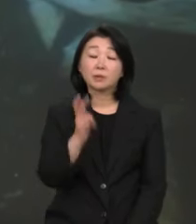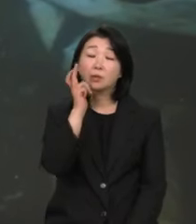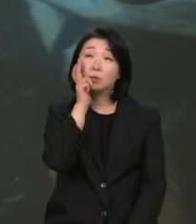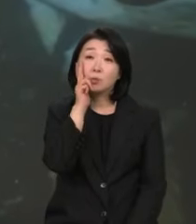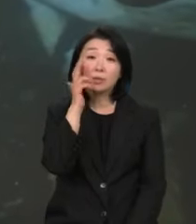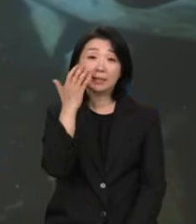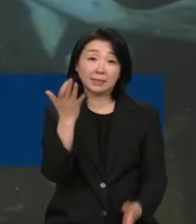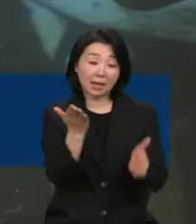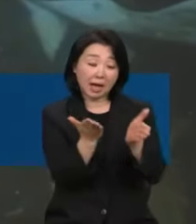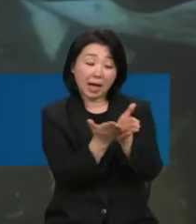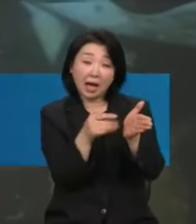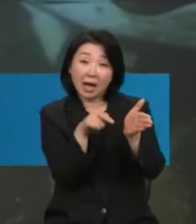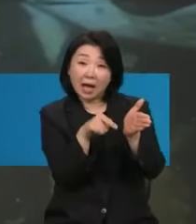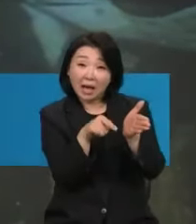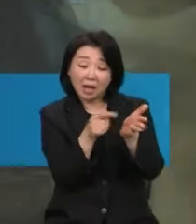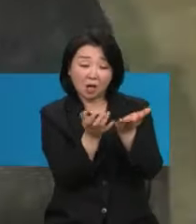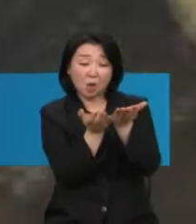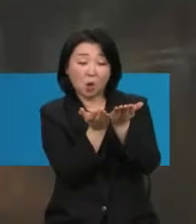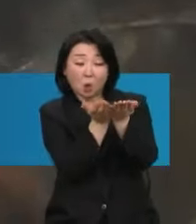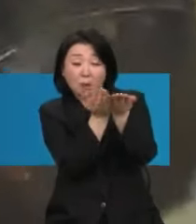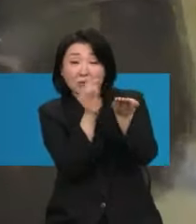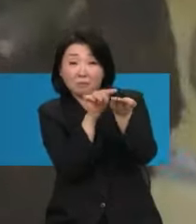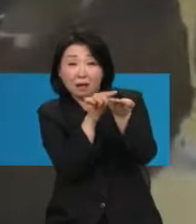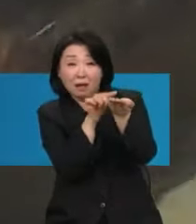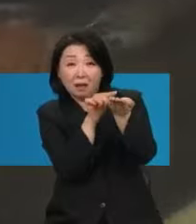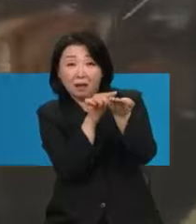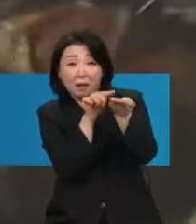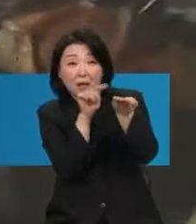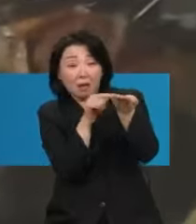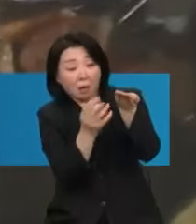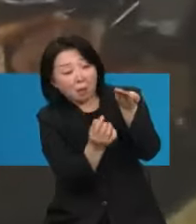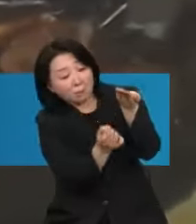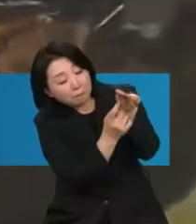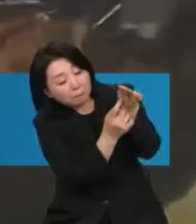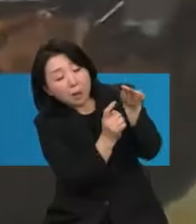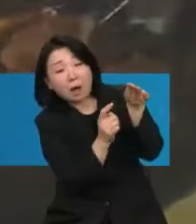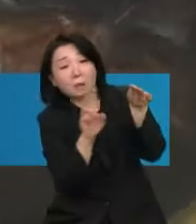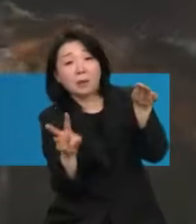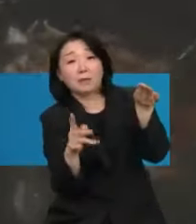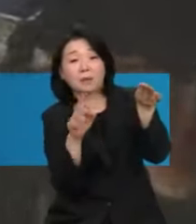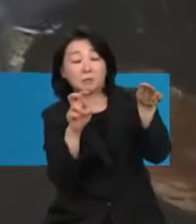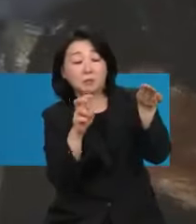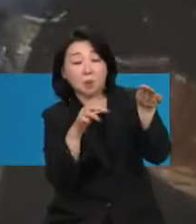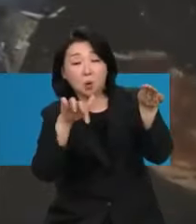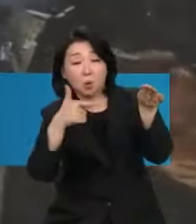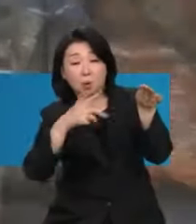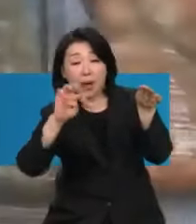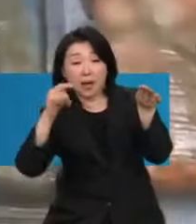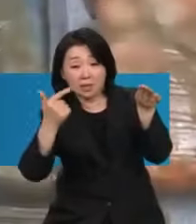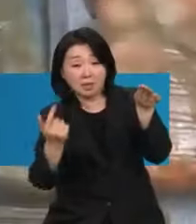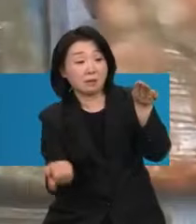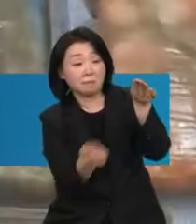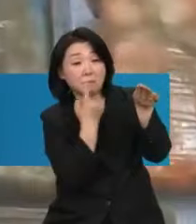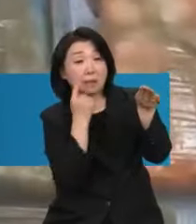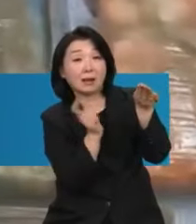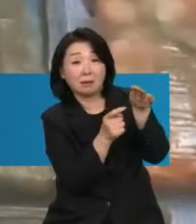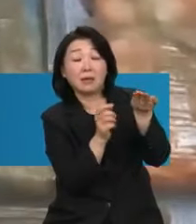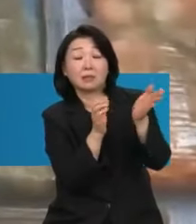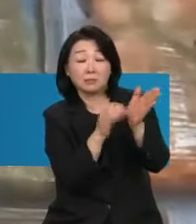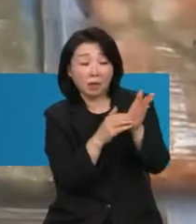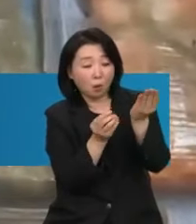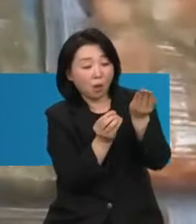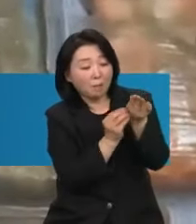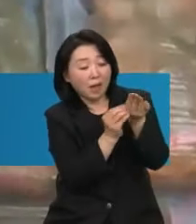울산 항에 들어온 화물선 밑바닥에서 142억 원어치 코카인이 발견됐습니다. 배에 붙은 따개비 청소하러 잠수부가